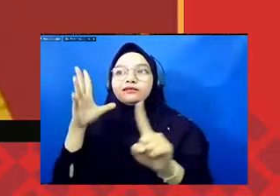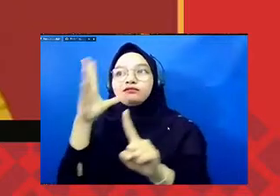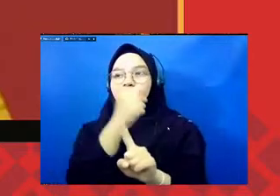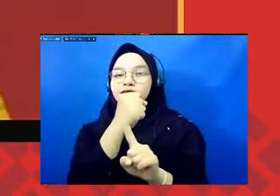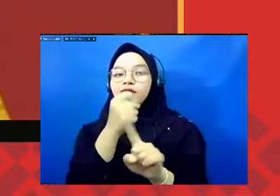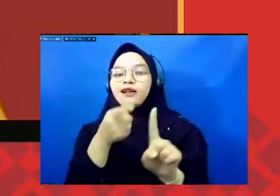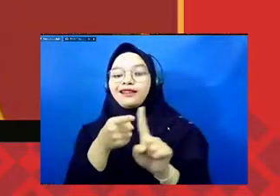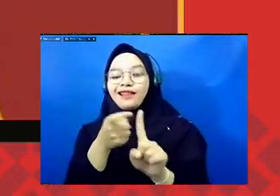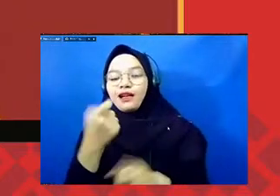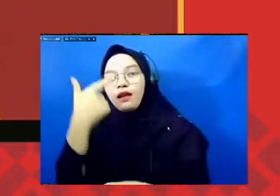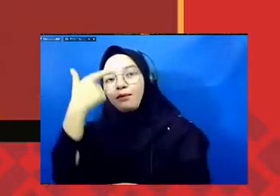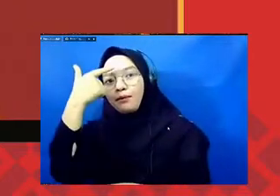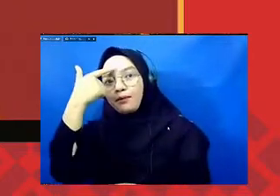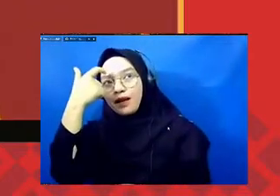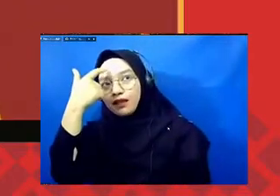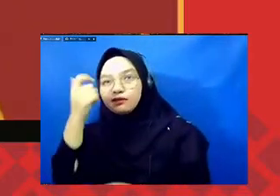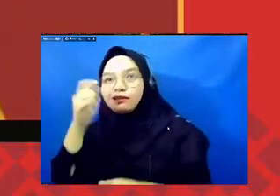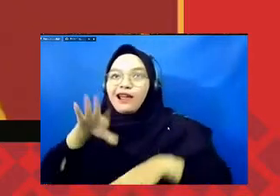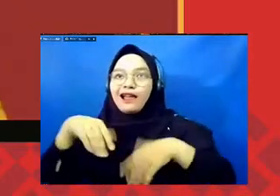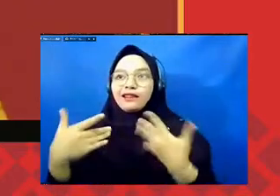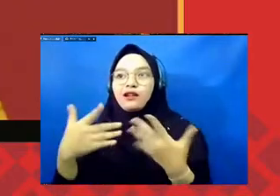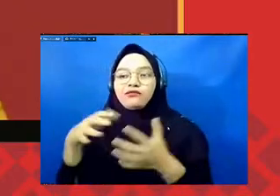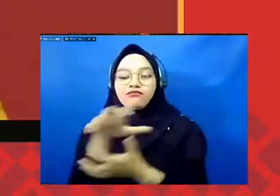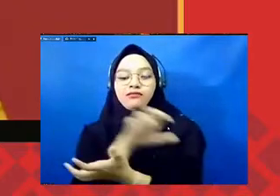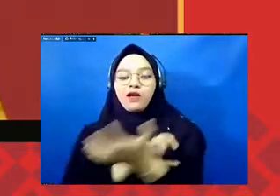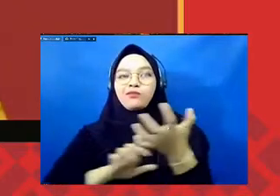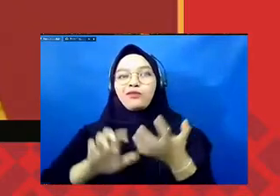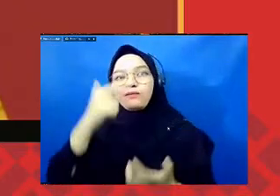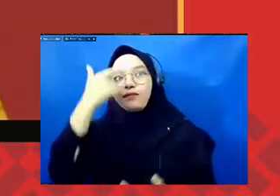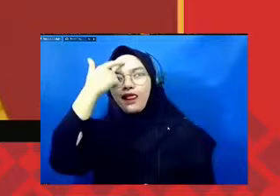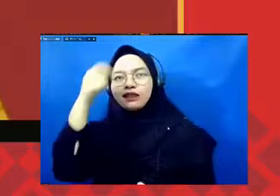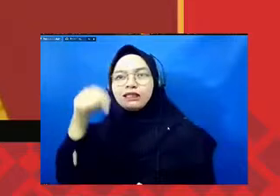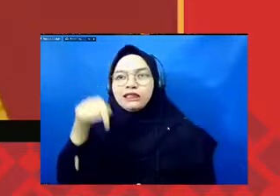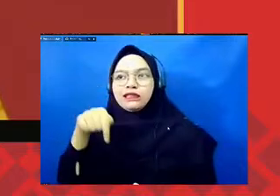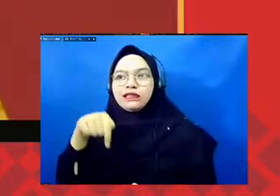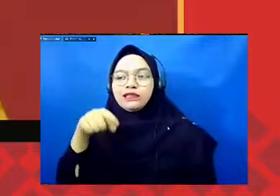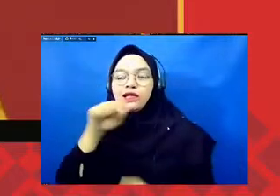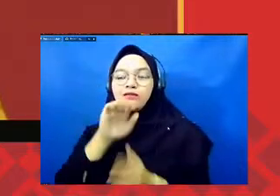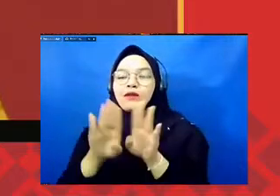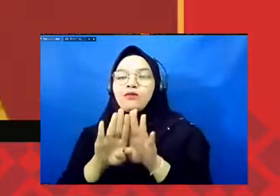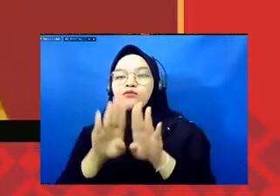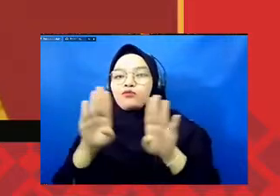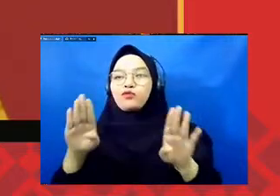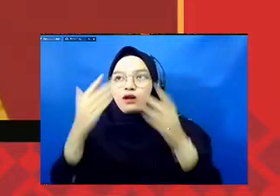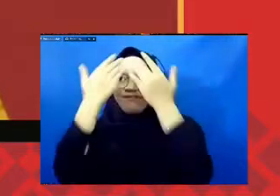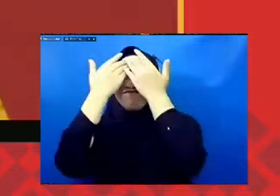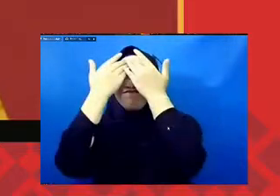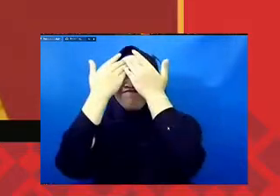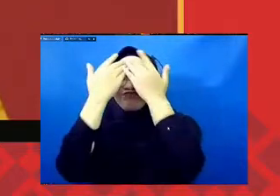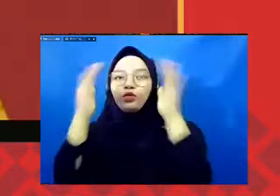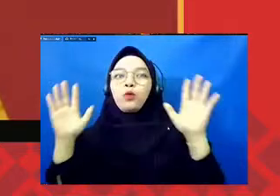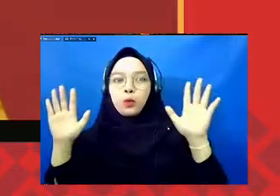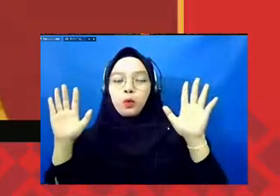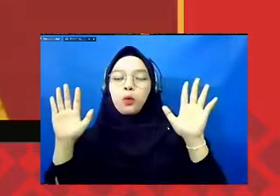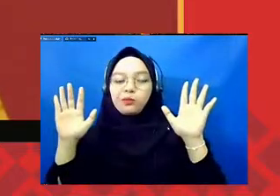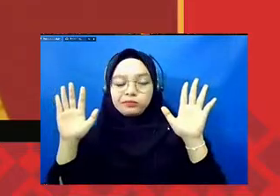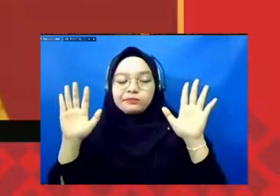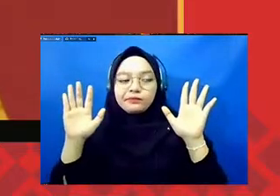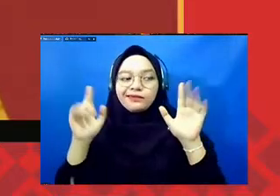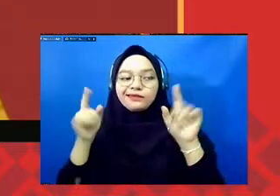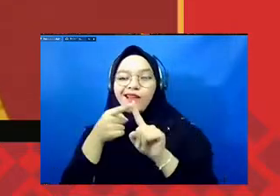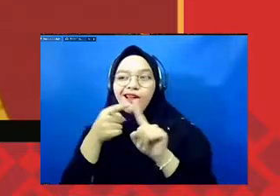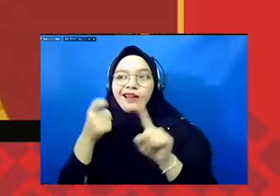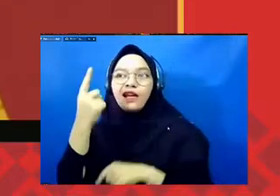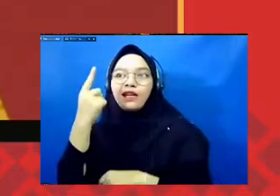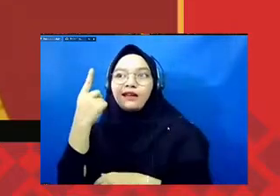dari learning atau blended learning course ini juga membuka wawasan dari